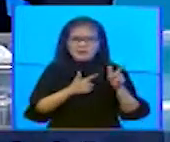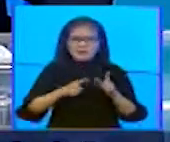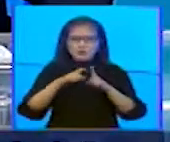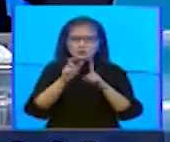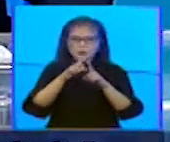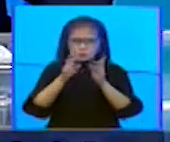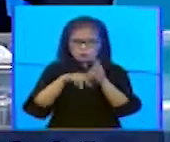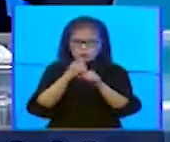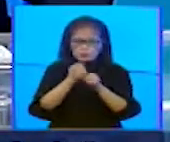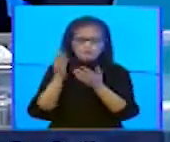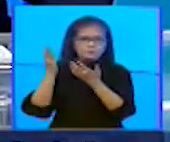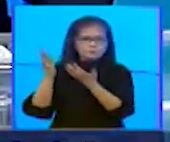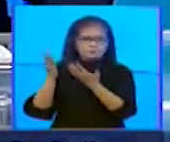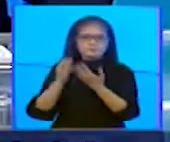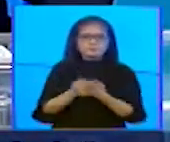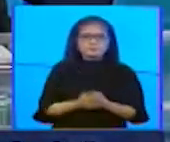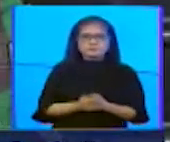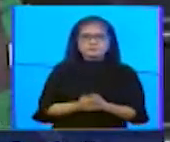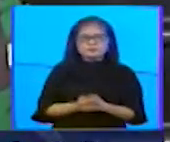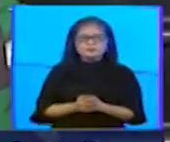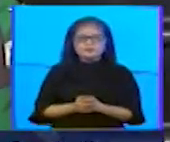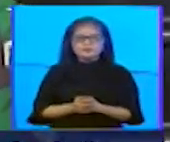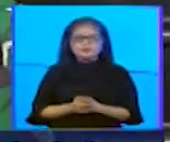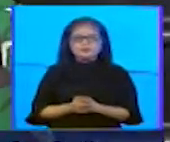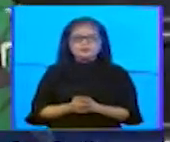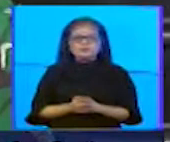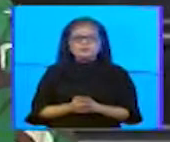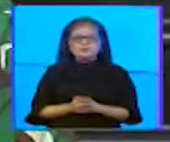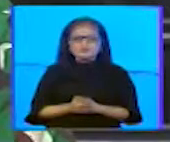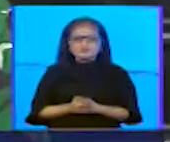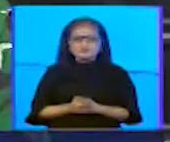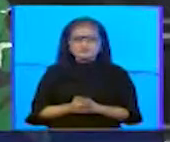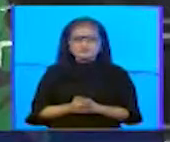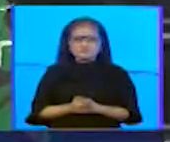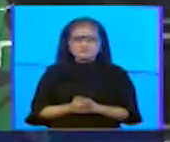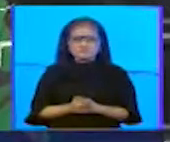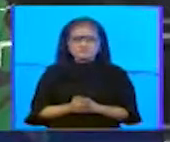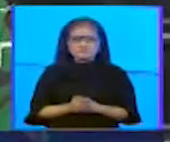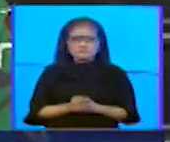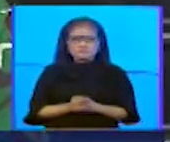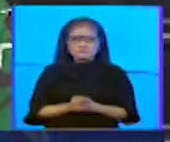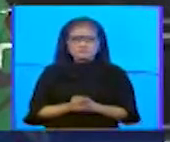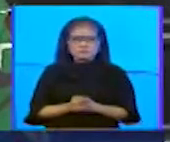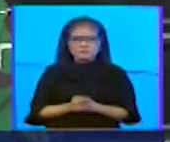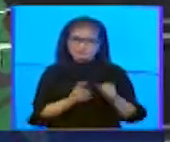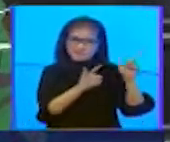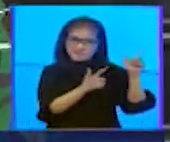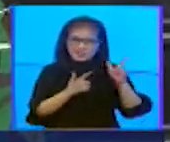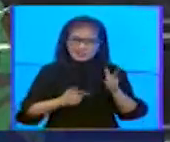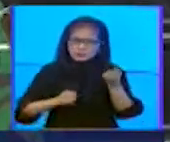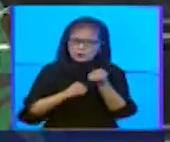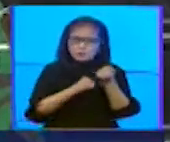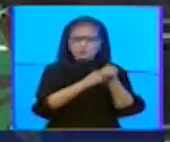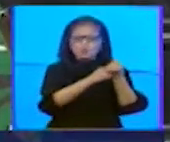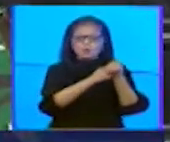Dudung Abdurrahman Hai dan Kodam Jaya akan mendukung penuh tentang kegiatan-kegiatan yang dilakukan